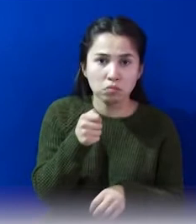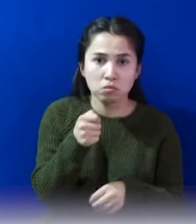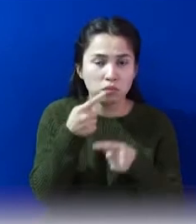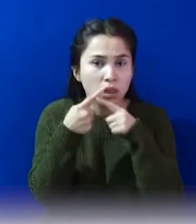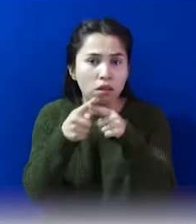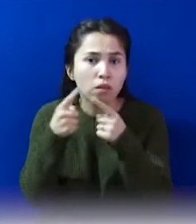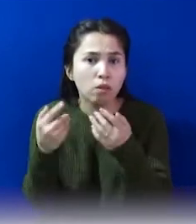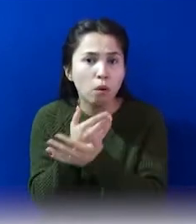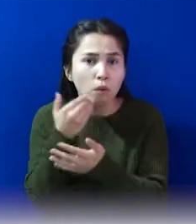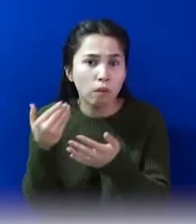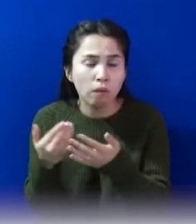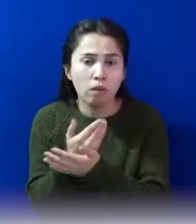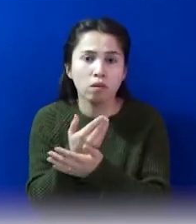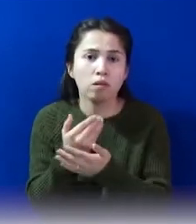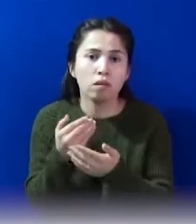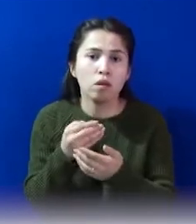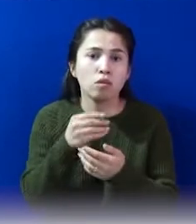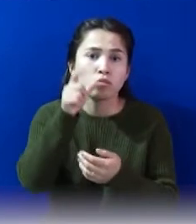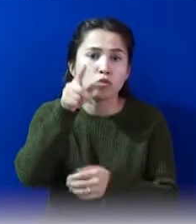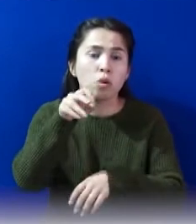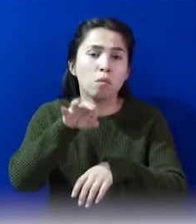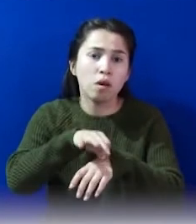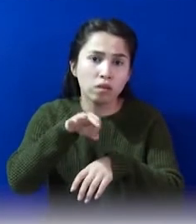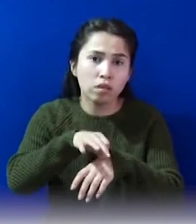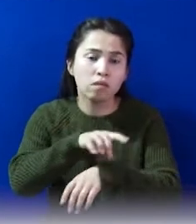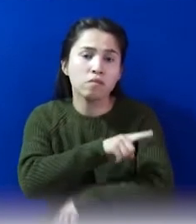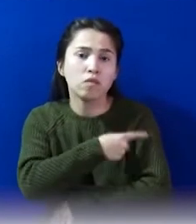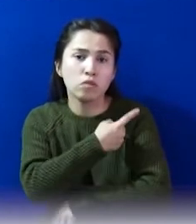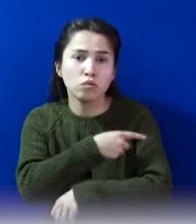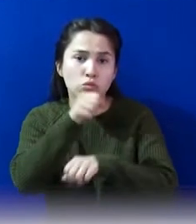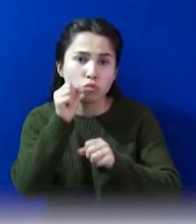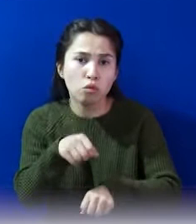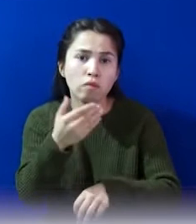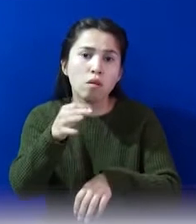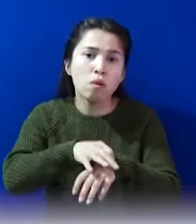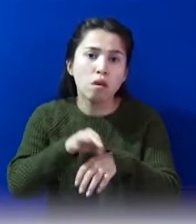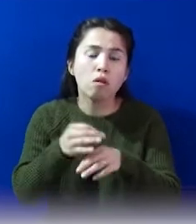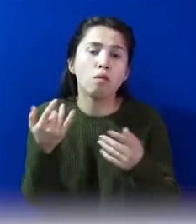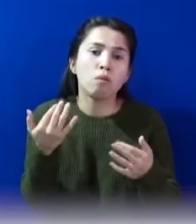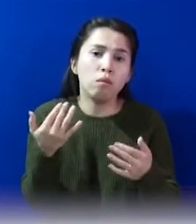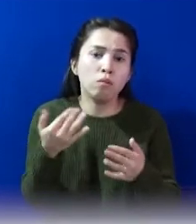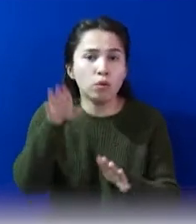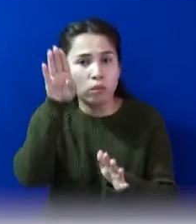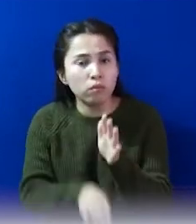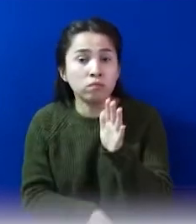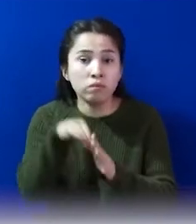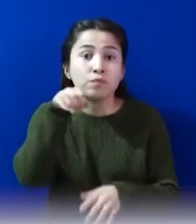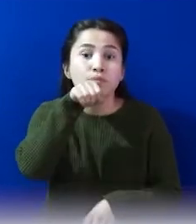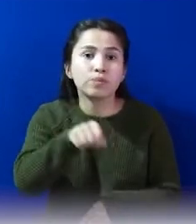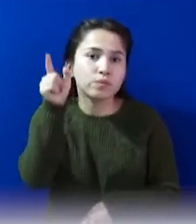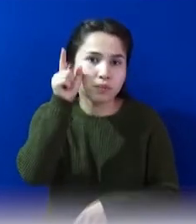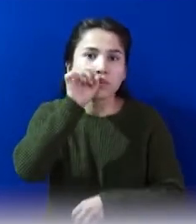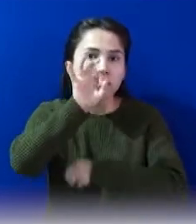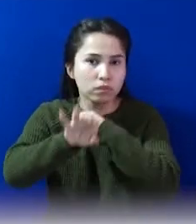после сбора урожая цены вновь поднимутся? Еще один поднятый вопрос касался дорог вблизи областного центра. В некоторых селах